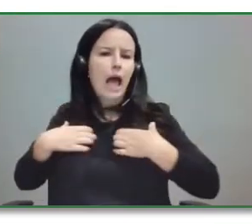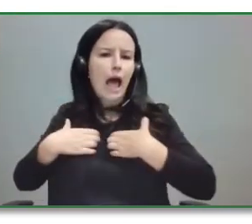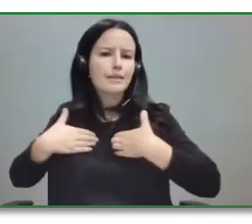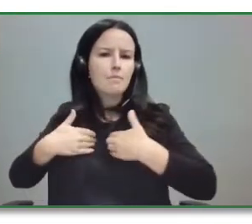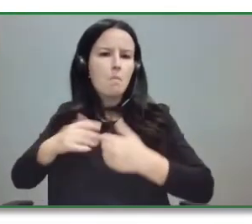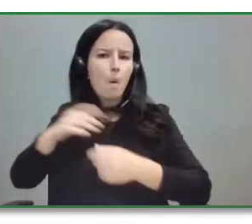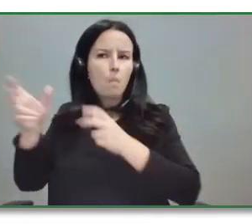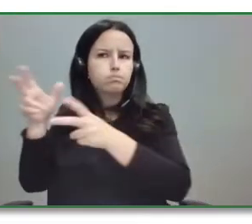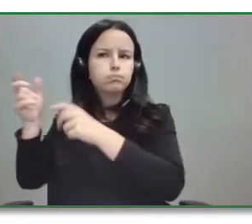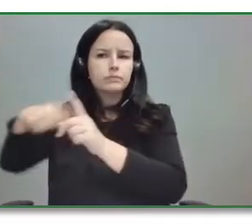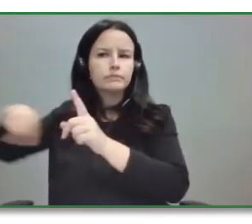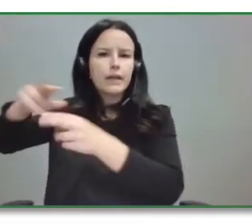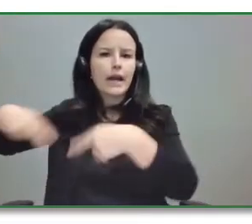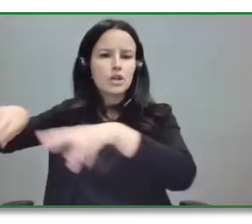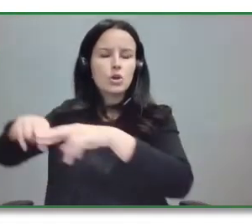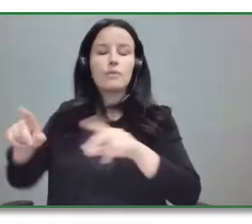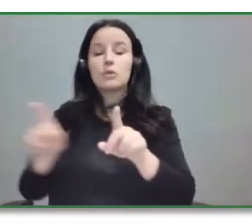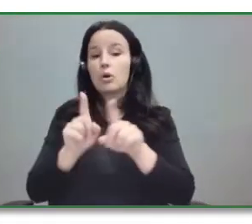National Recreation Area,